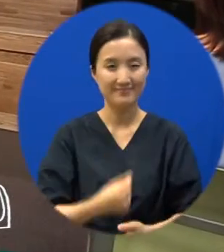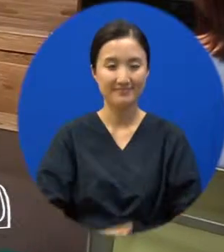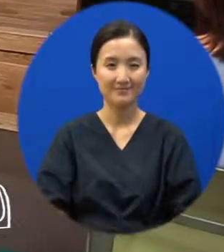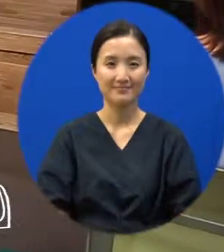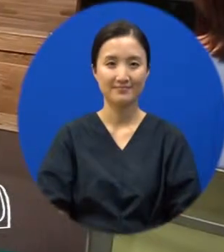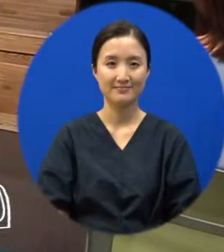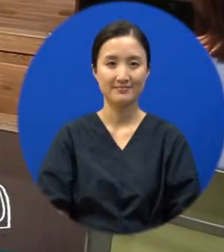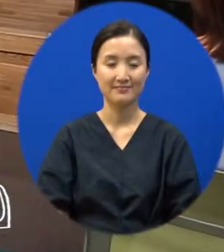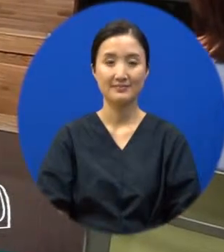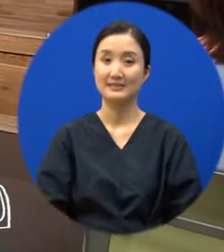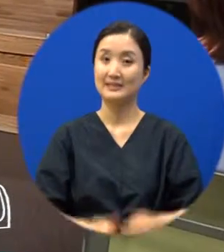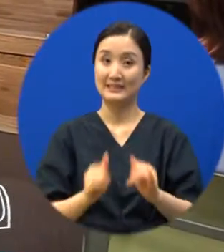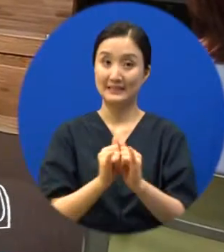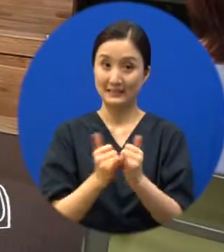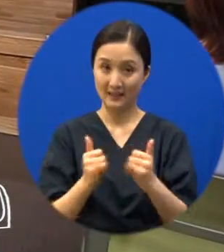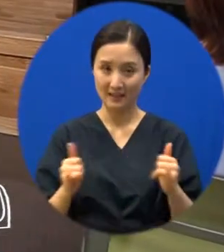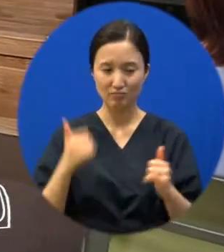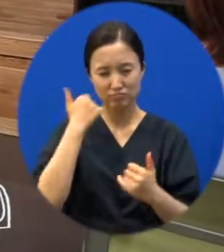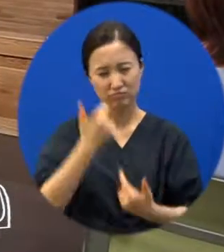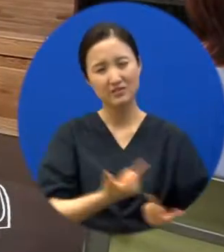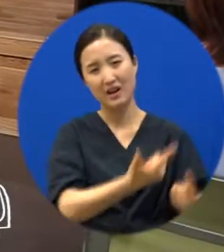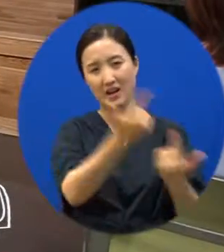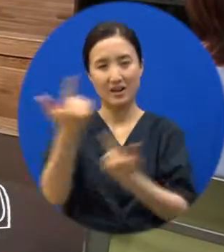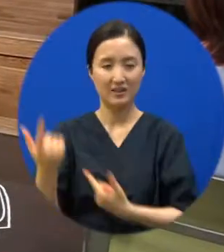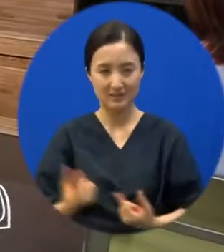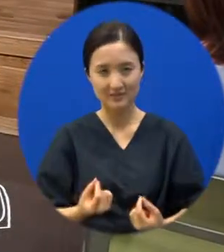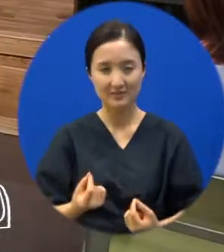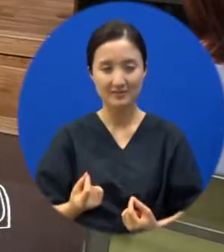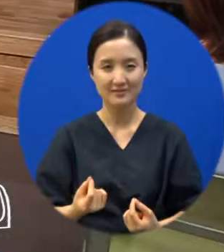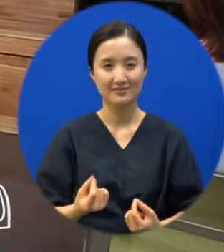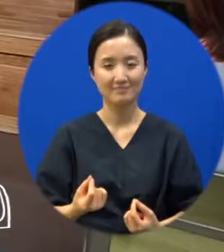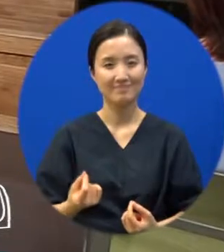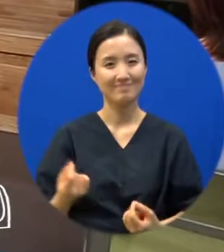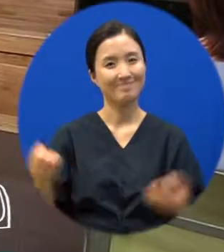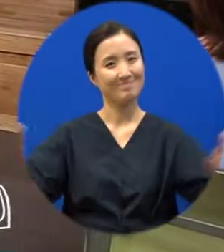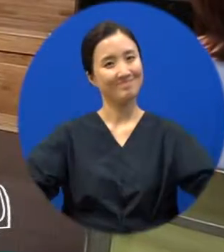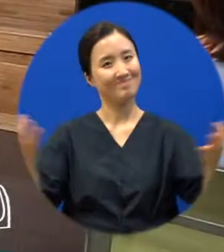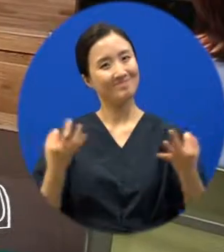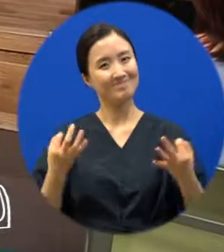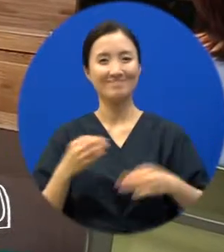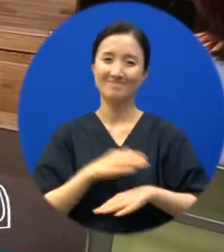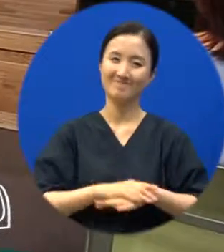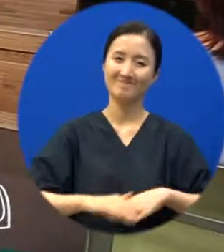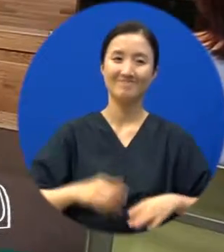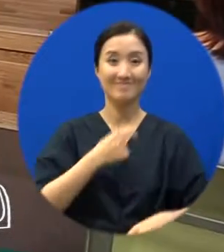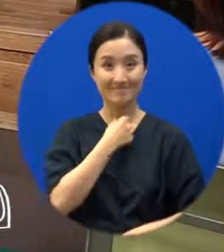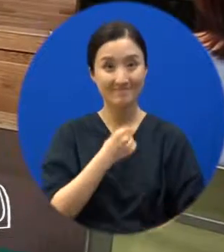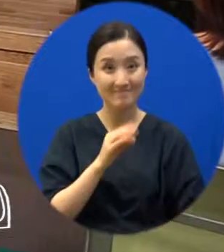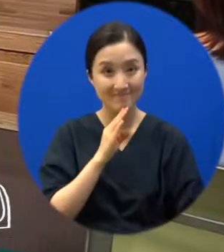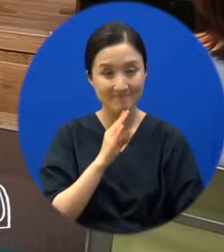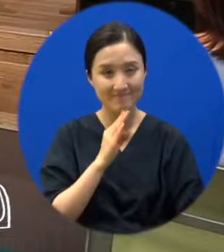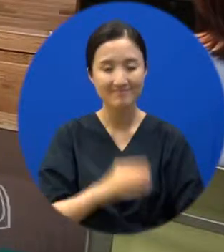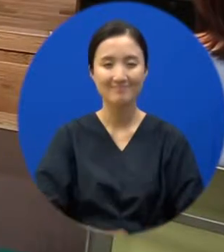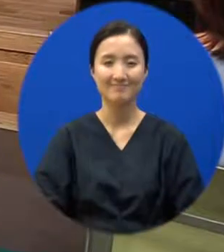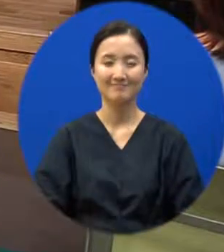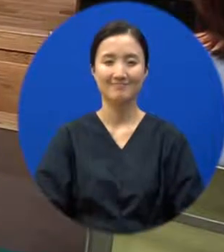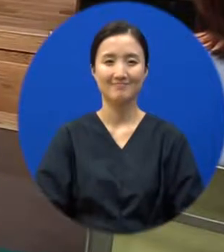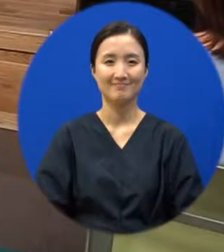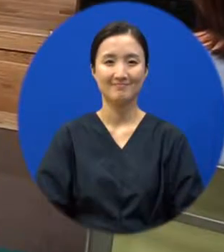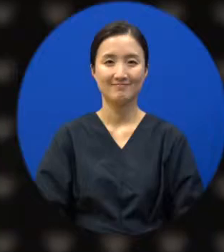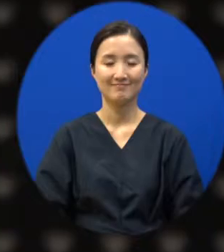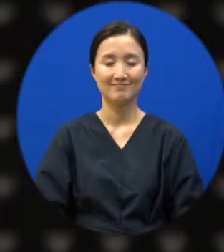제가 모든 사람들은 호감을 원한다 라고 말씀드렸죠. 네. 자, 호감을 주는 모습이